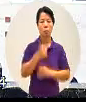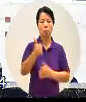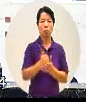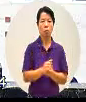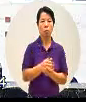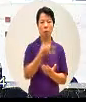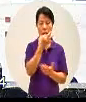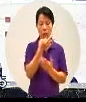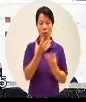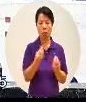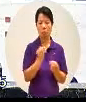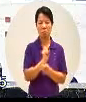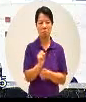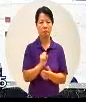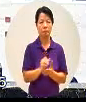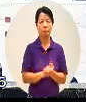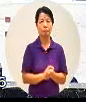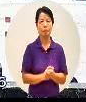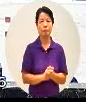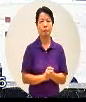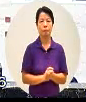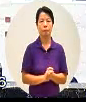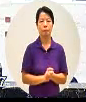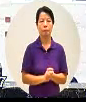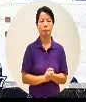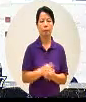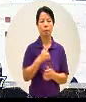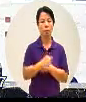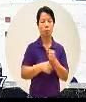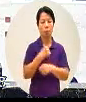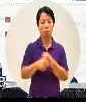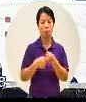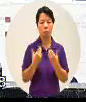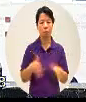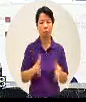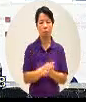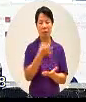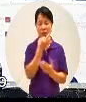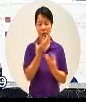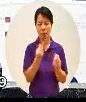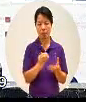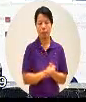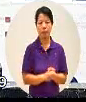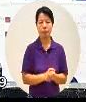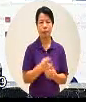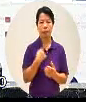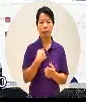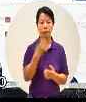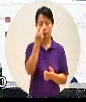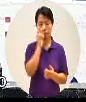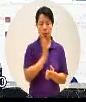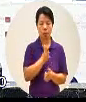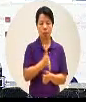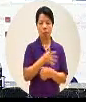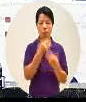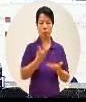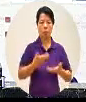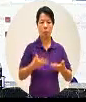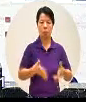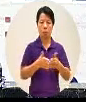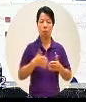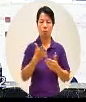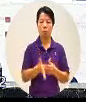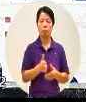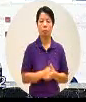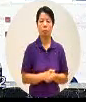啊，迄活动办袂哩，有可能遐欠。 你觉得顾问重不重要？ 啊，这